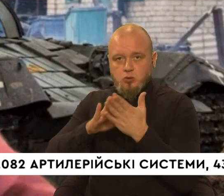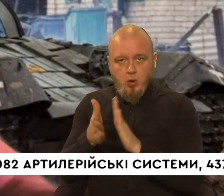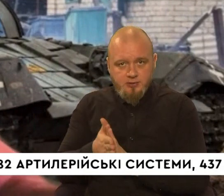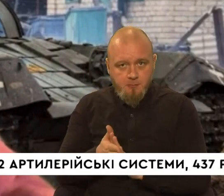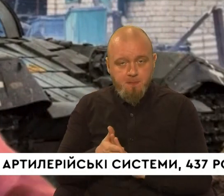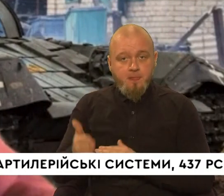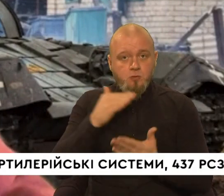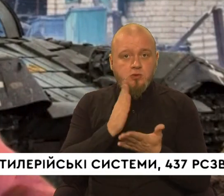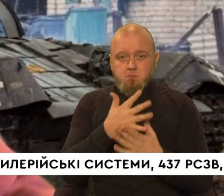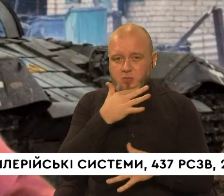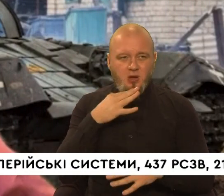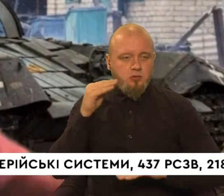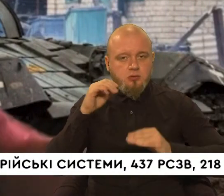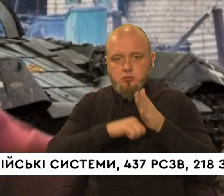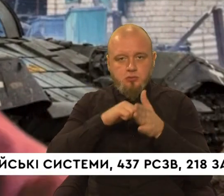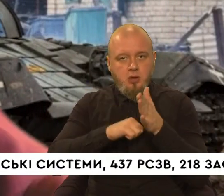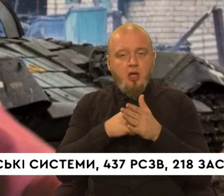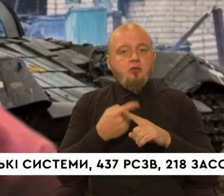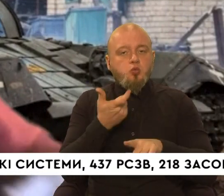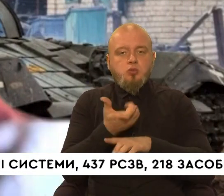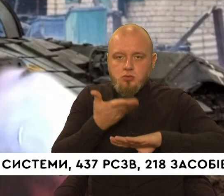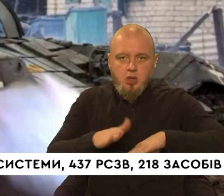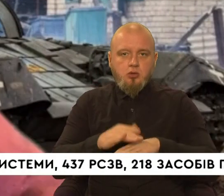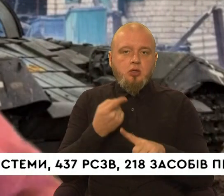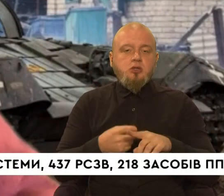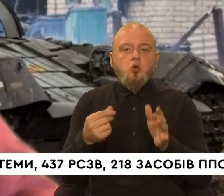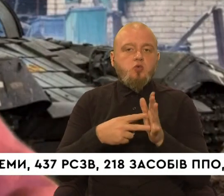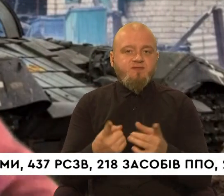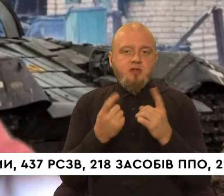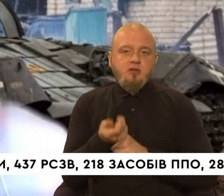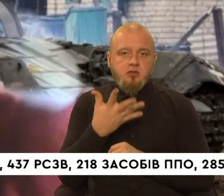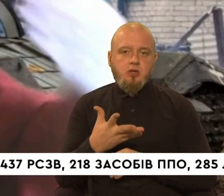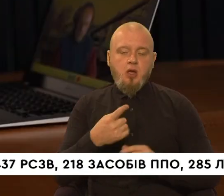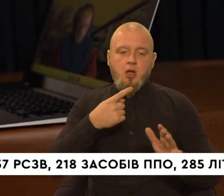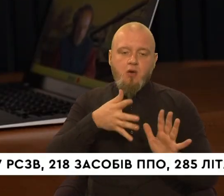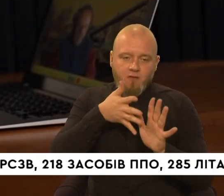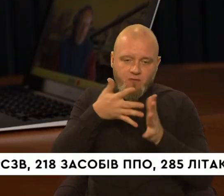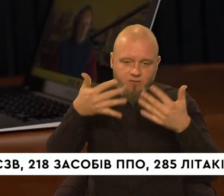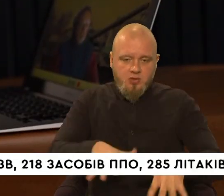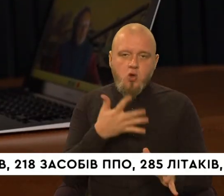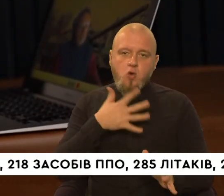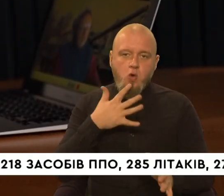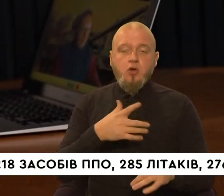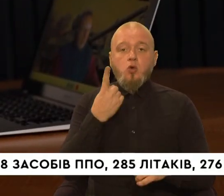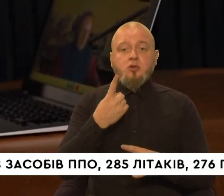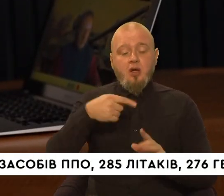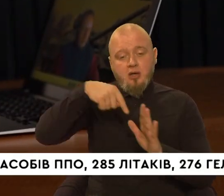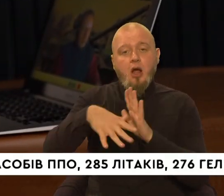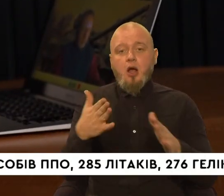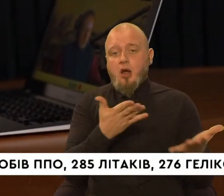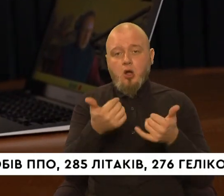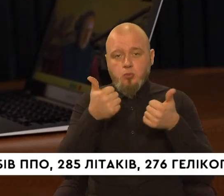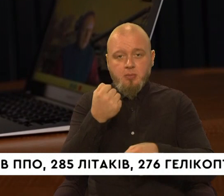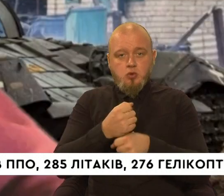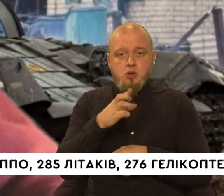ситуацією. Тож є багато складових. Це дуже складно і це коштує великої кількості пролитої крові. Одна річ, яка дуже добре зараз працює